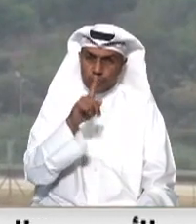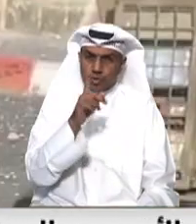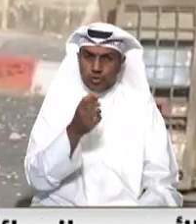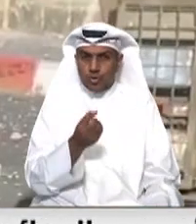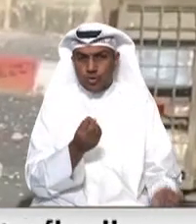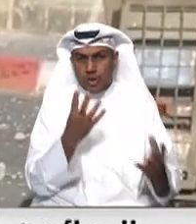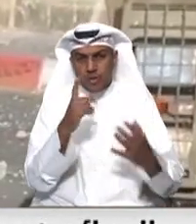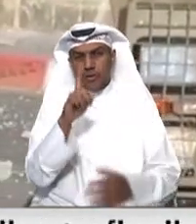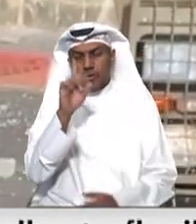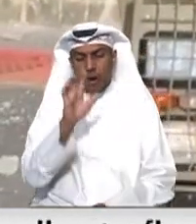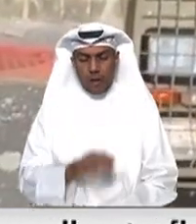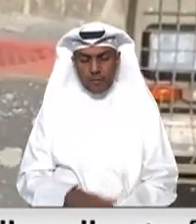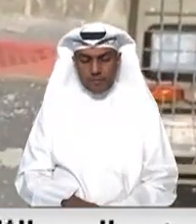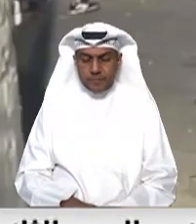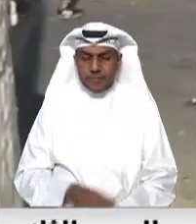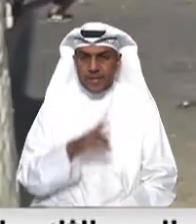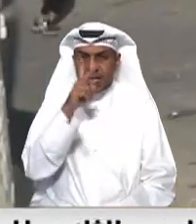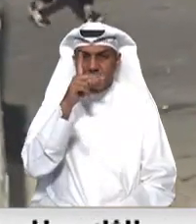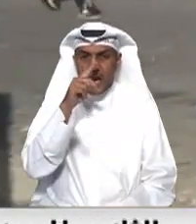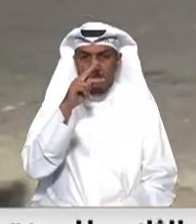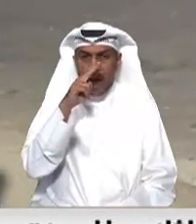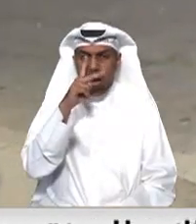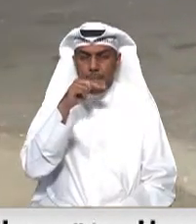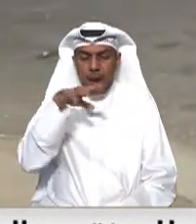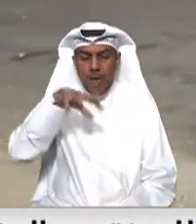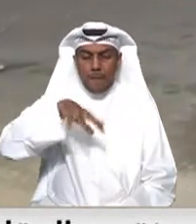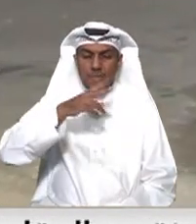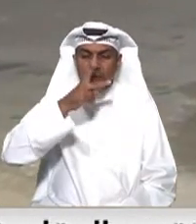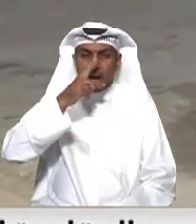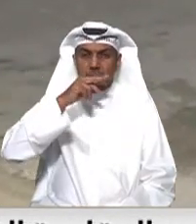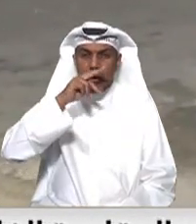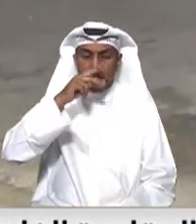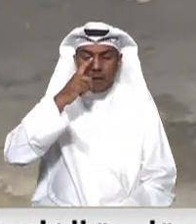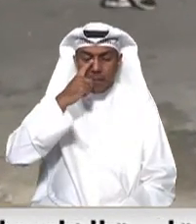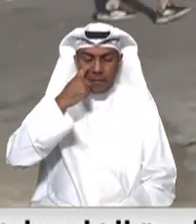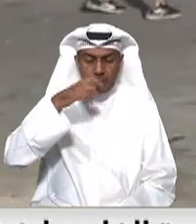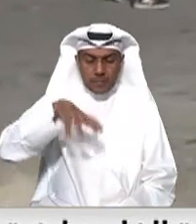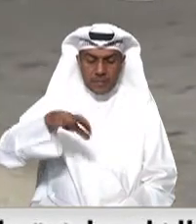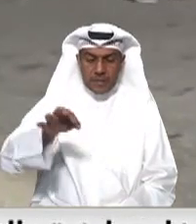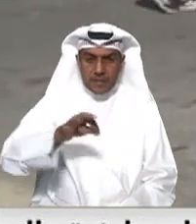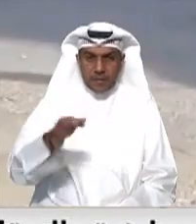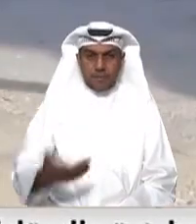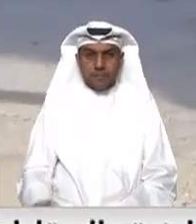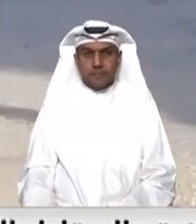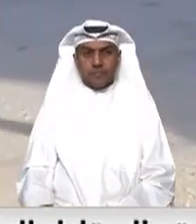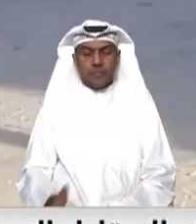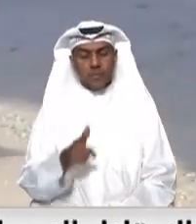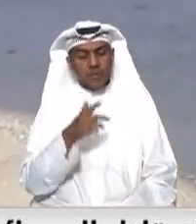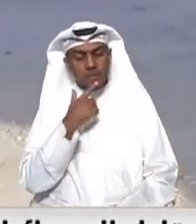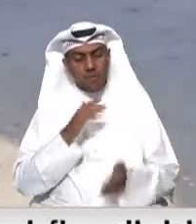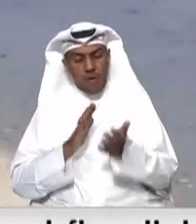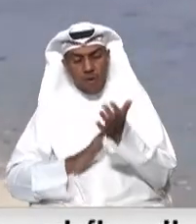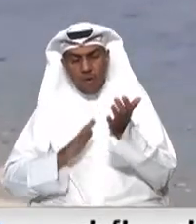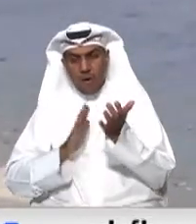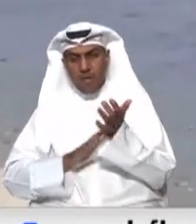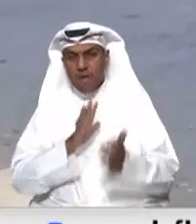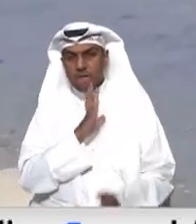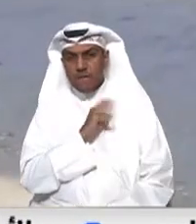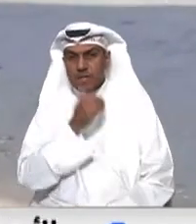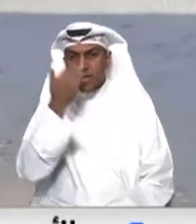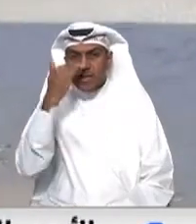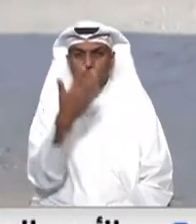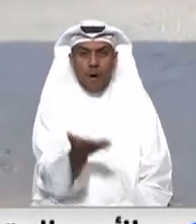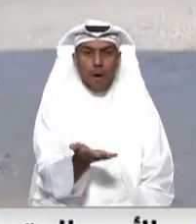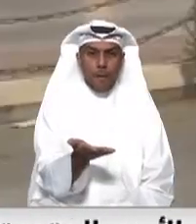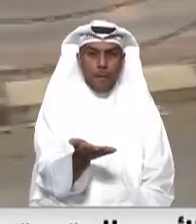جانب مدينة رام الله برصاص قوات الاحتلال الإسرائيلي، وهناك أيضا إصابة خطيرة لشاب فلسطيني في